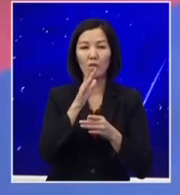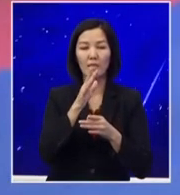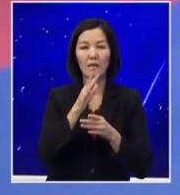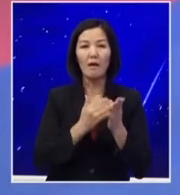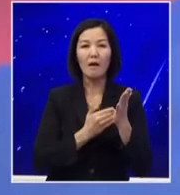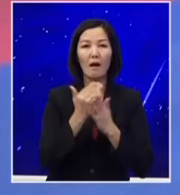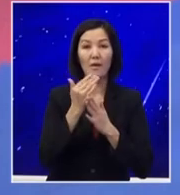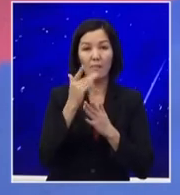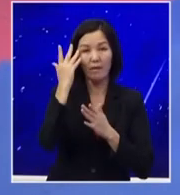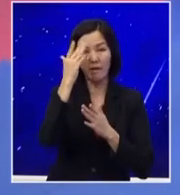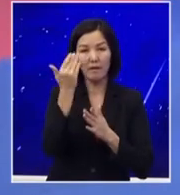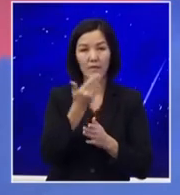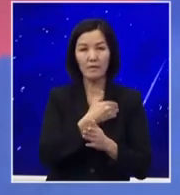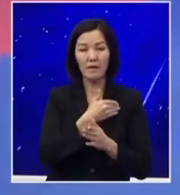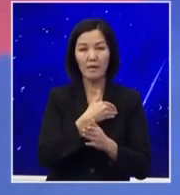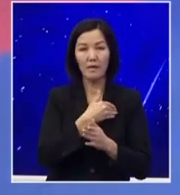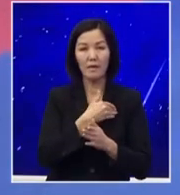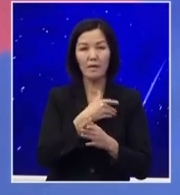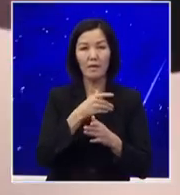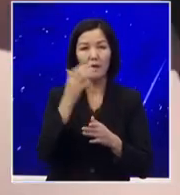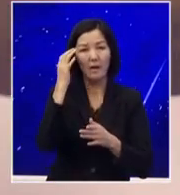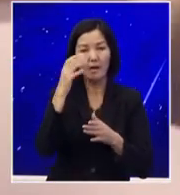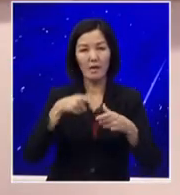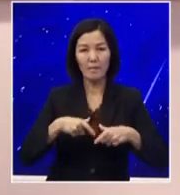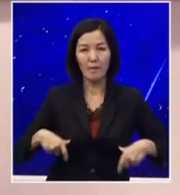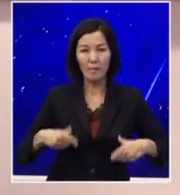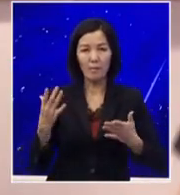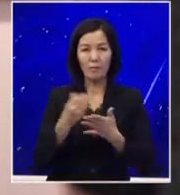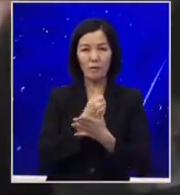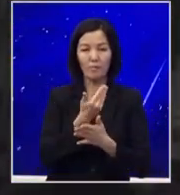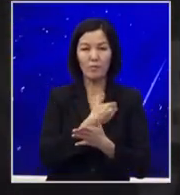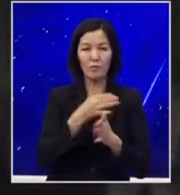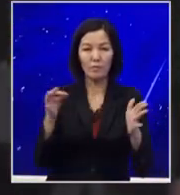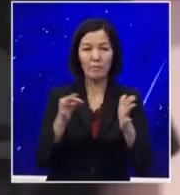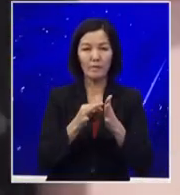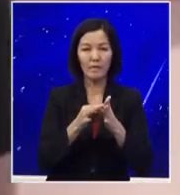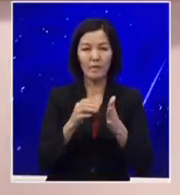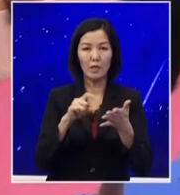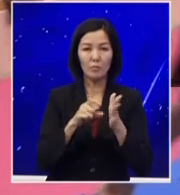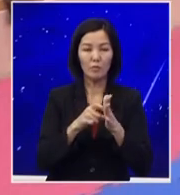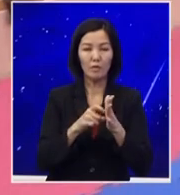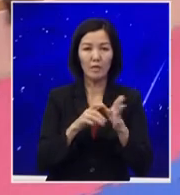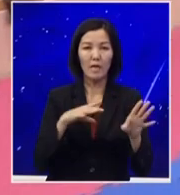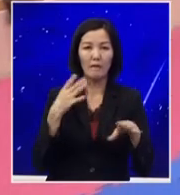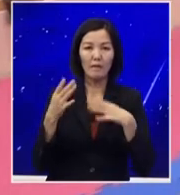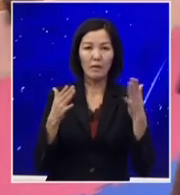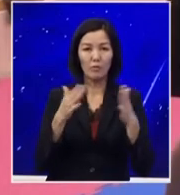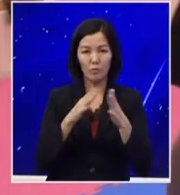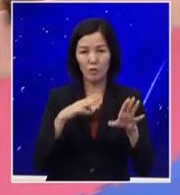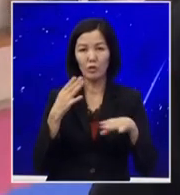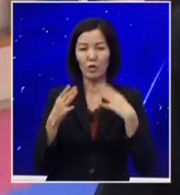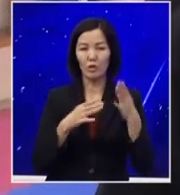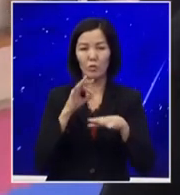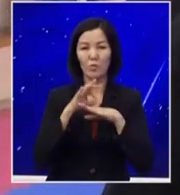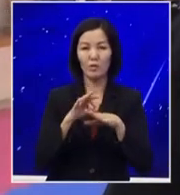асқақ, Шинки Кушинкай каратэнің қара белбеуін беріме байласам дейді. Осы мақсатына жету үшін спортзалдағы дайындықтан тыс үйде де жаттығу